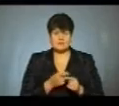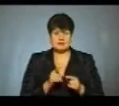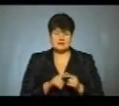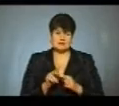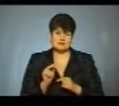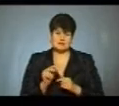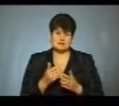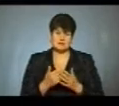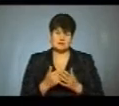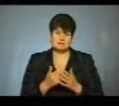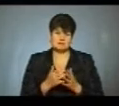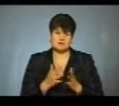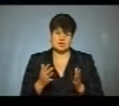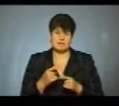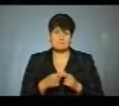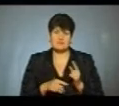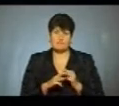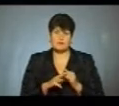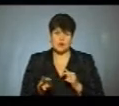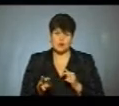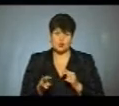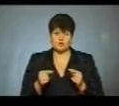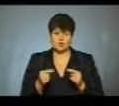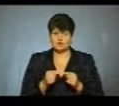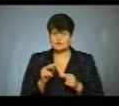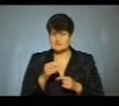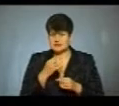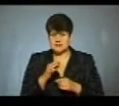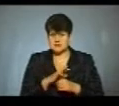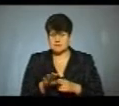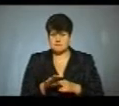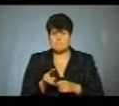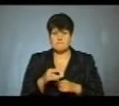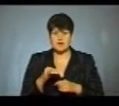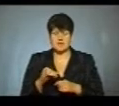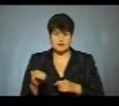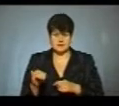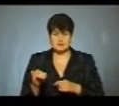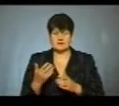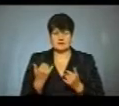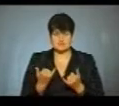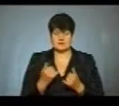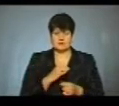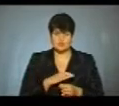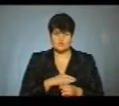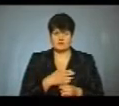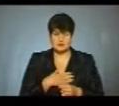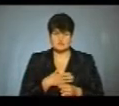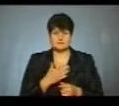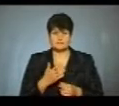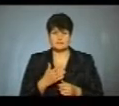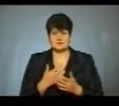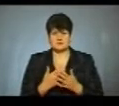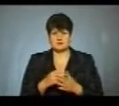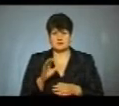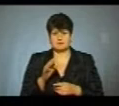цифра більше, ніж півмільйона, точної цифри не скажу. Тобто пайової землі, яка використовується нашими аграрними підприємствами,